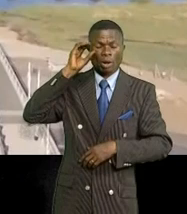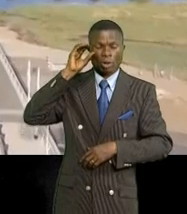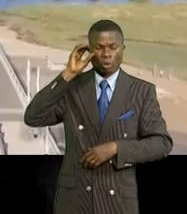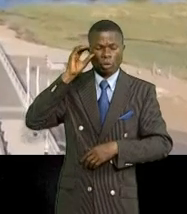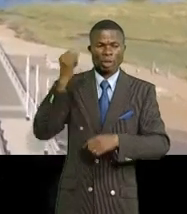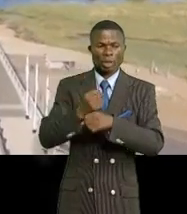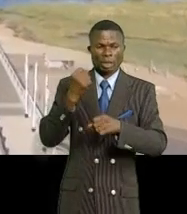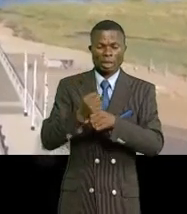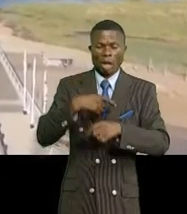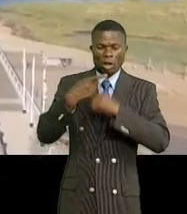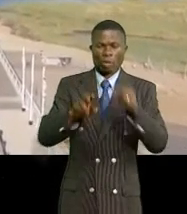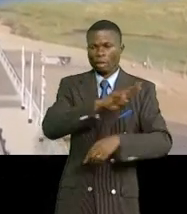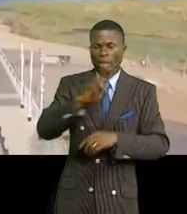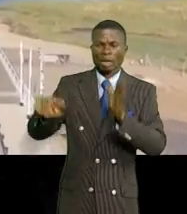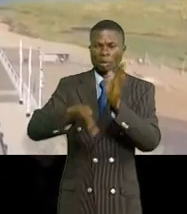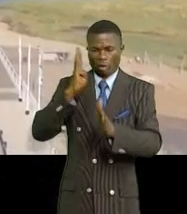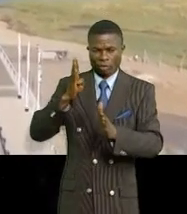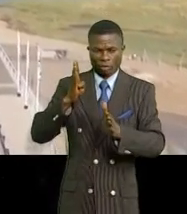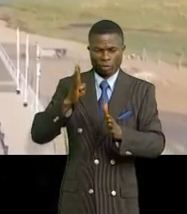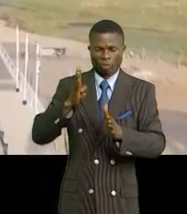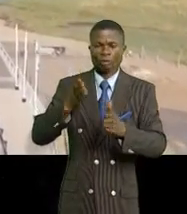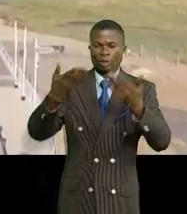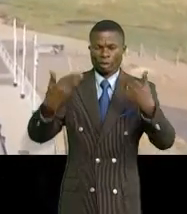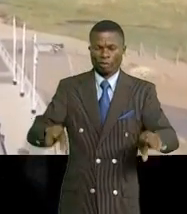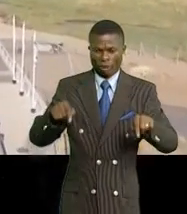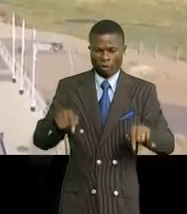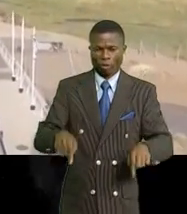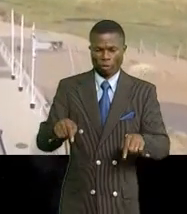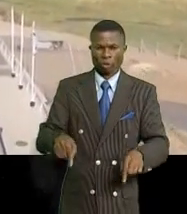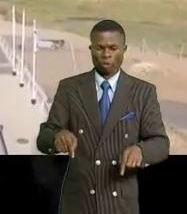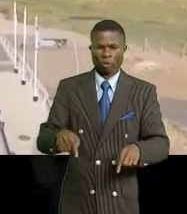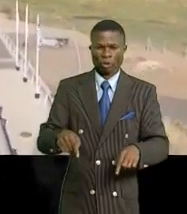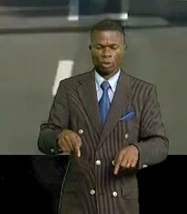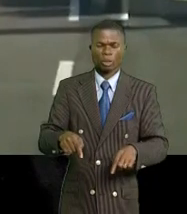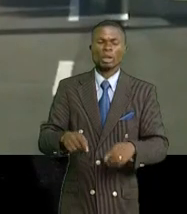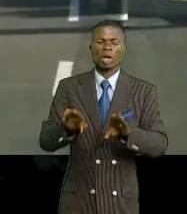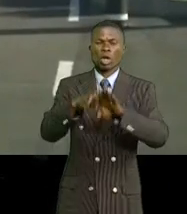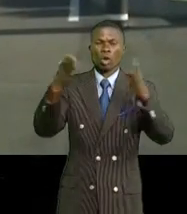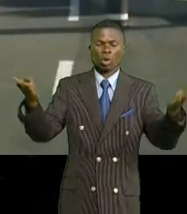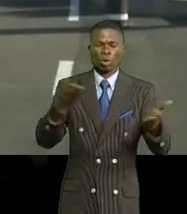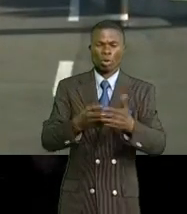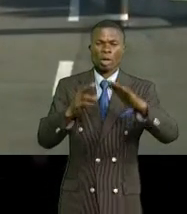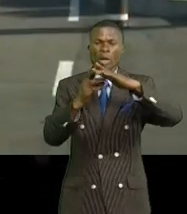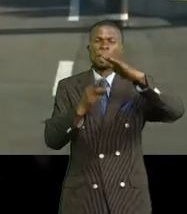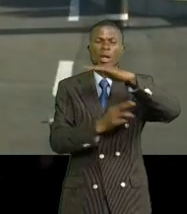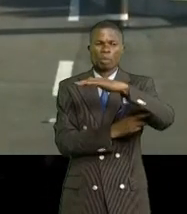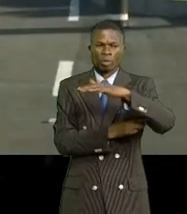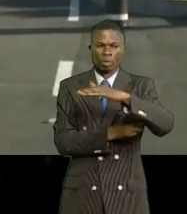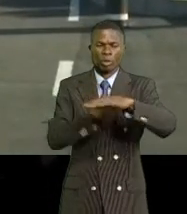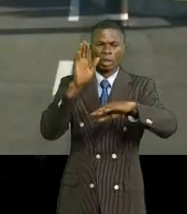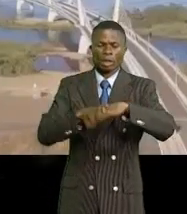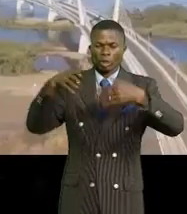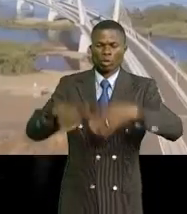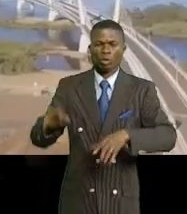12 octobre 2014 et se sont achevés aujourd'hui pendant l'inauguration. Ce pont qui traverse le fleuve